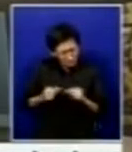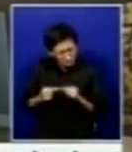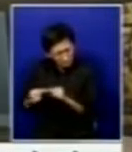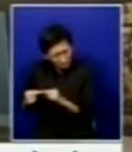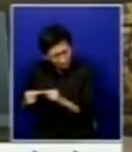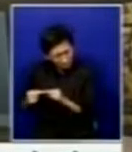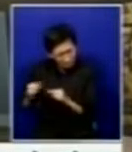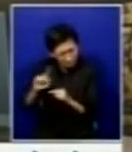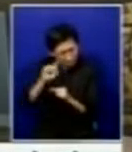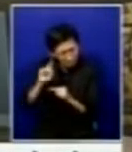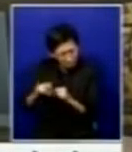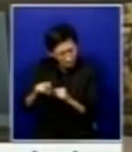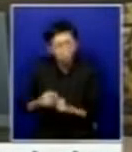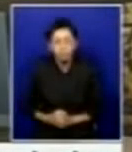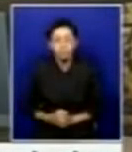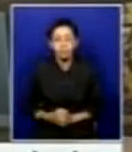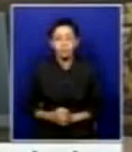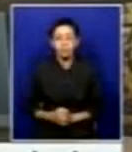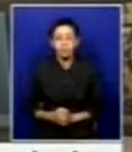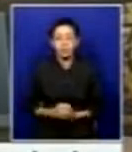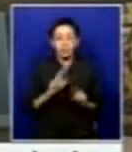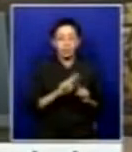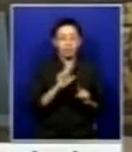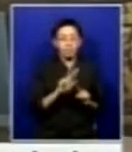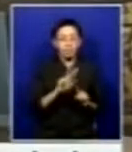ไม่เรื่องที่สามครับ